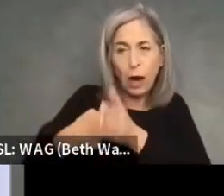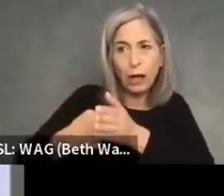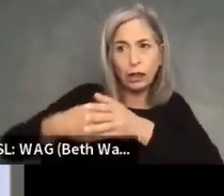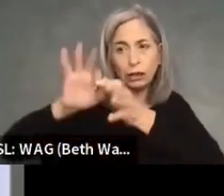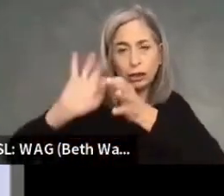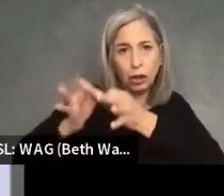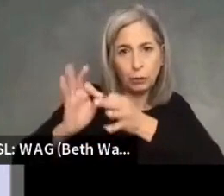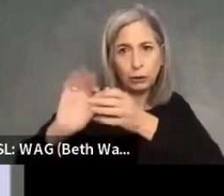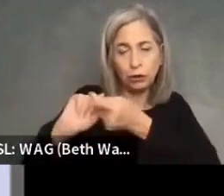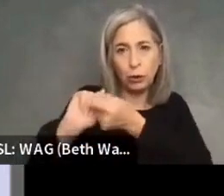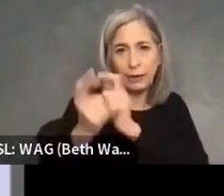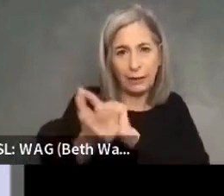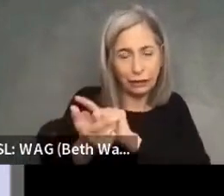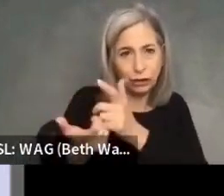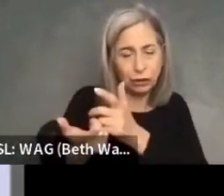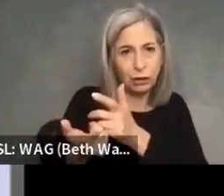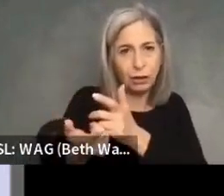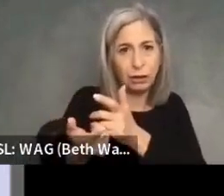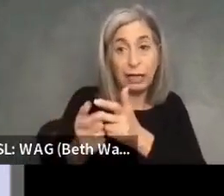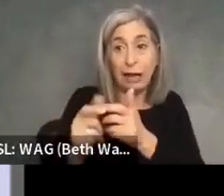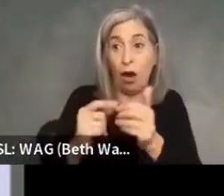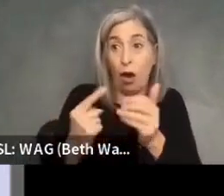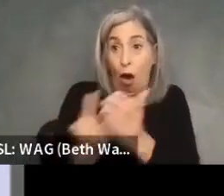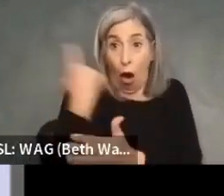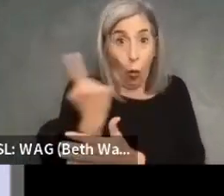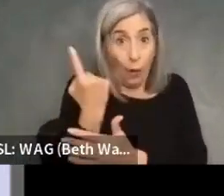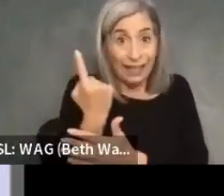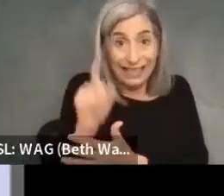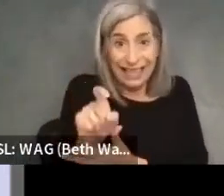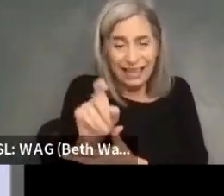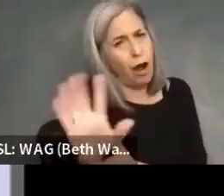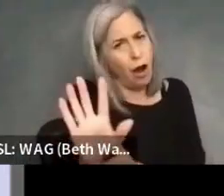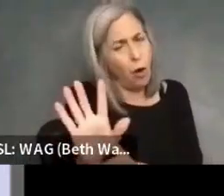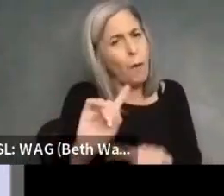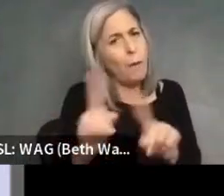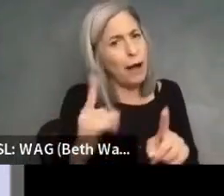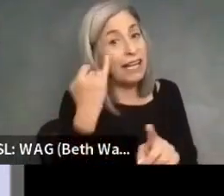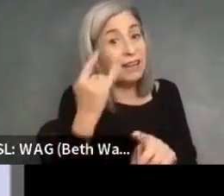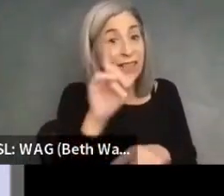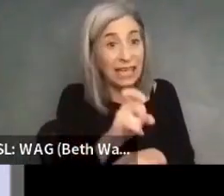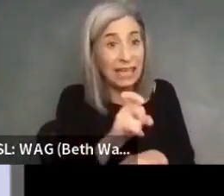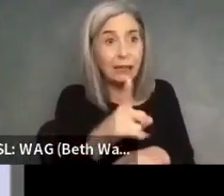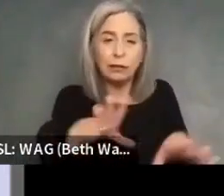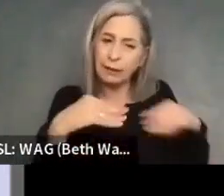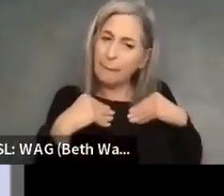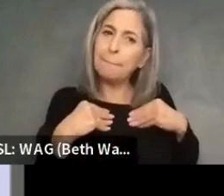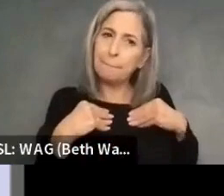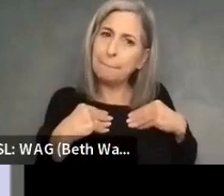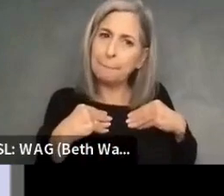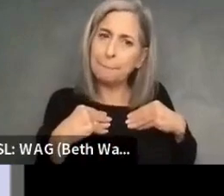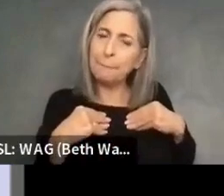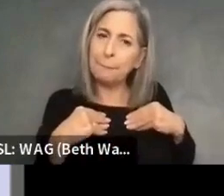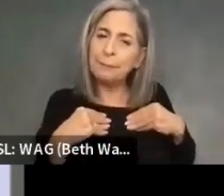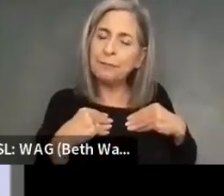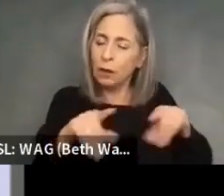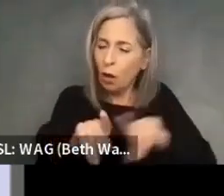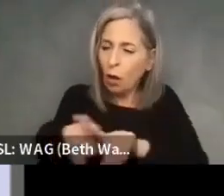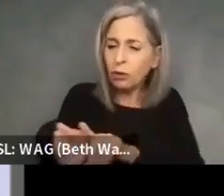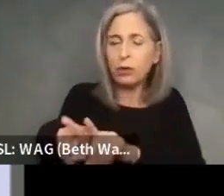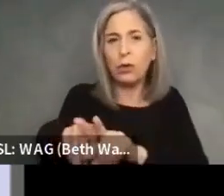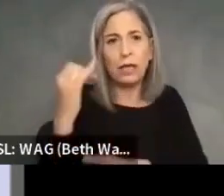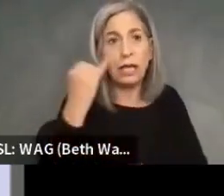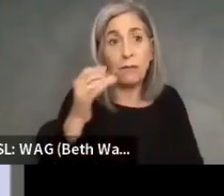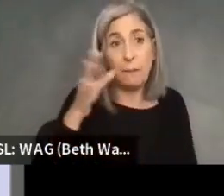作为家庭的支持者，如果你发现这个家庭是需要这个语言服务的话，你应该也提醒他